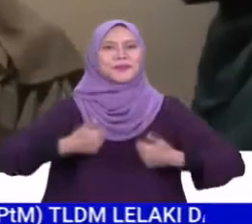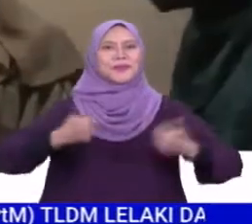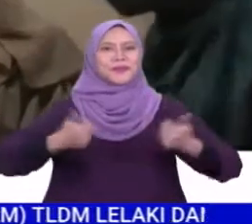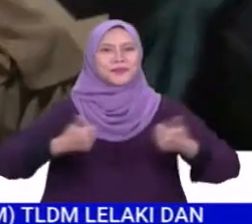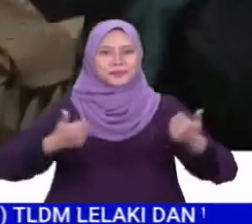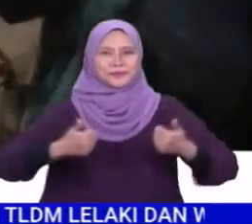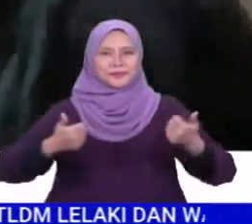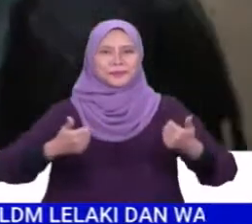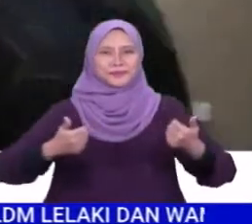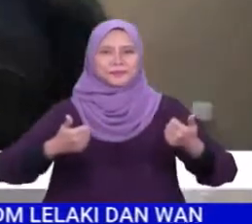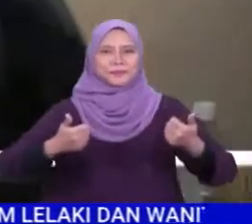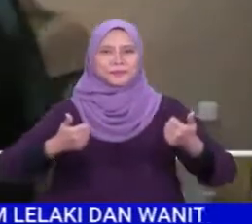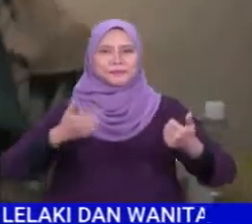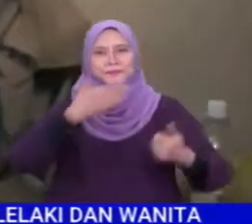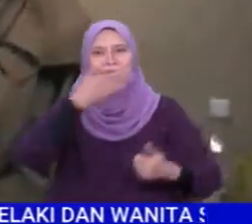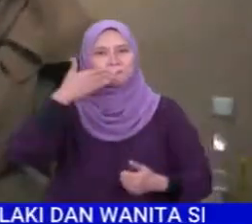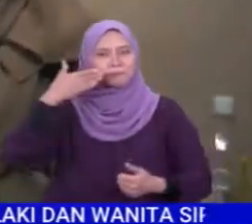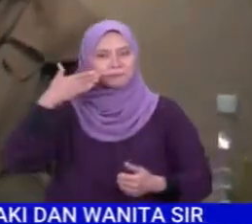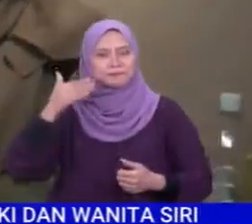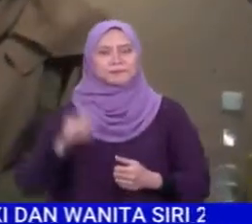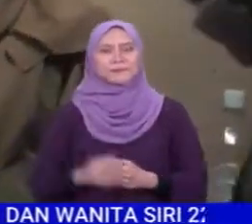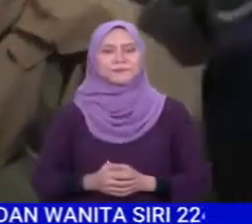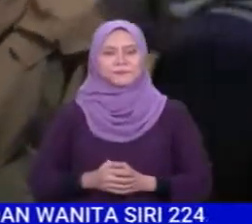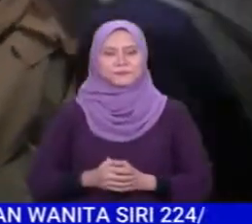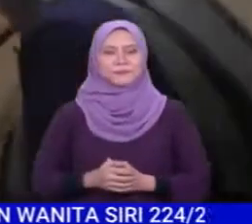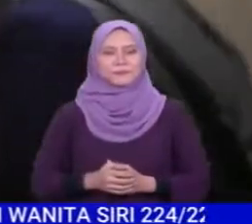Raya Aidilfitri.